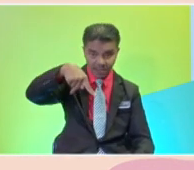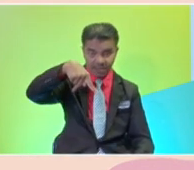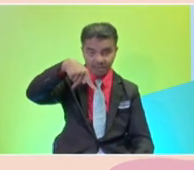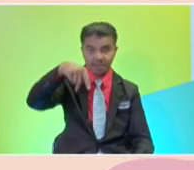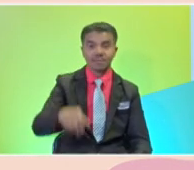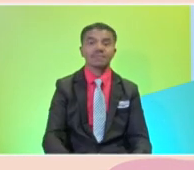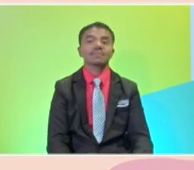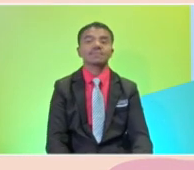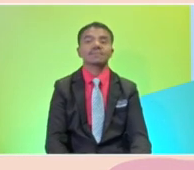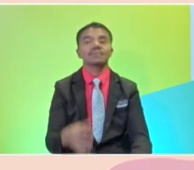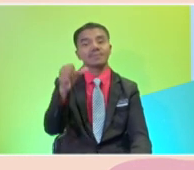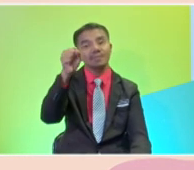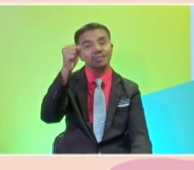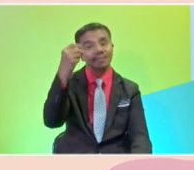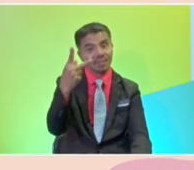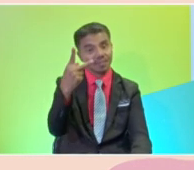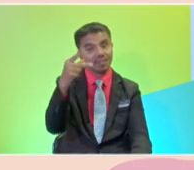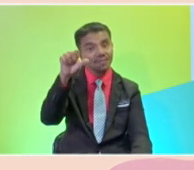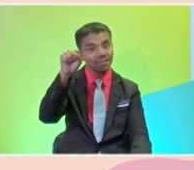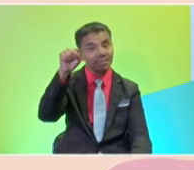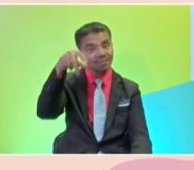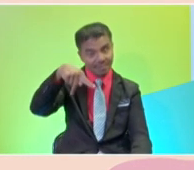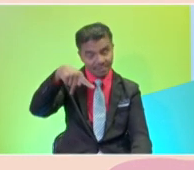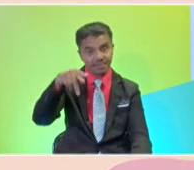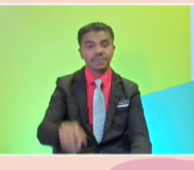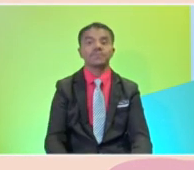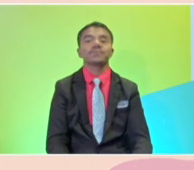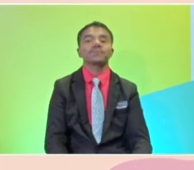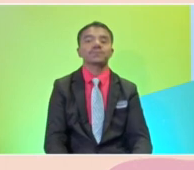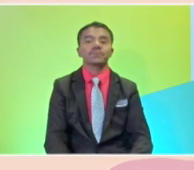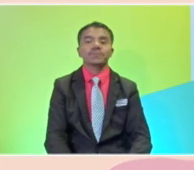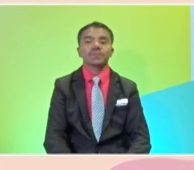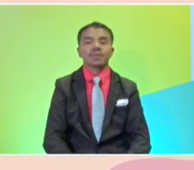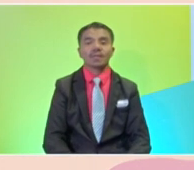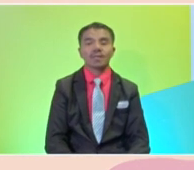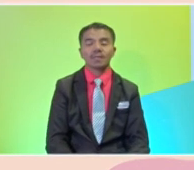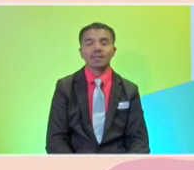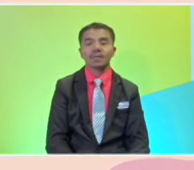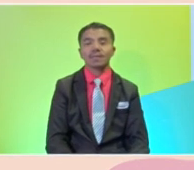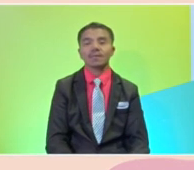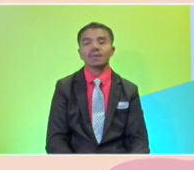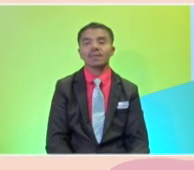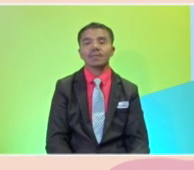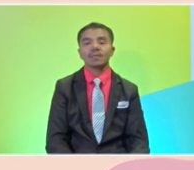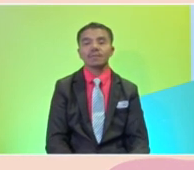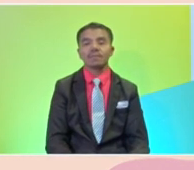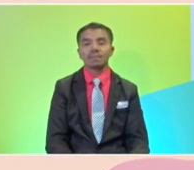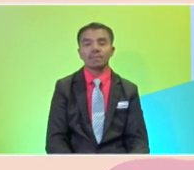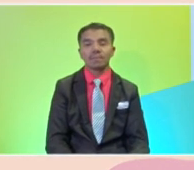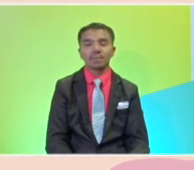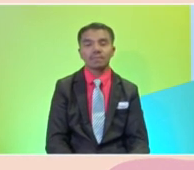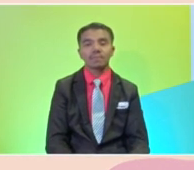attaalum standard pembelajaran okey yang mana standard kandungan dan standard pembelajaran Aiman dibina berteraskan